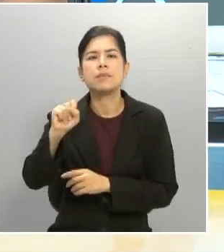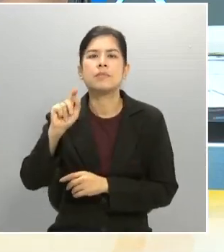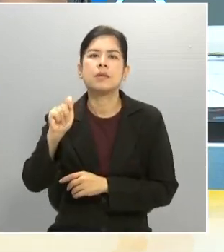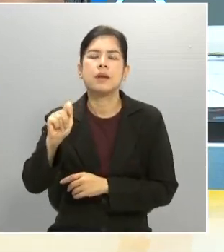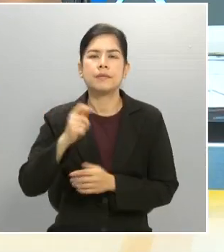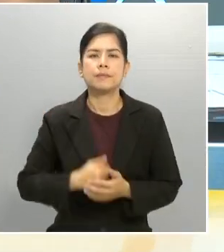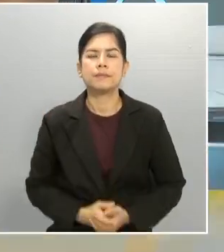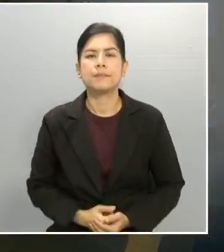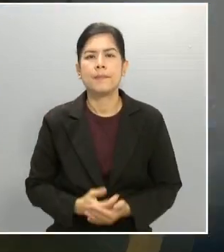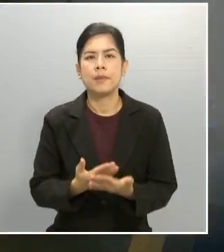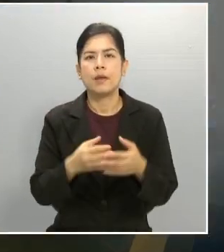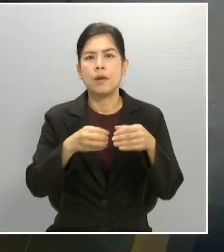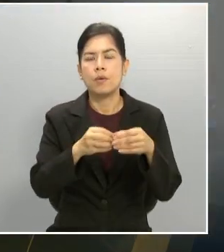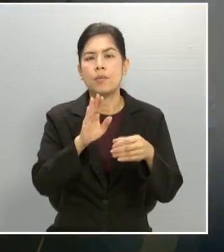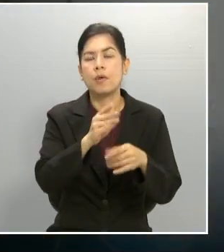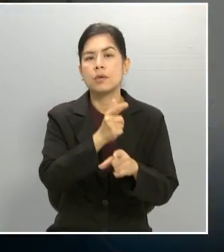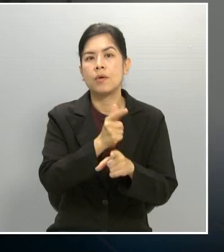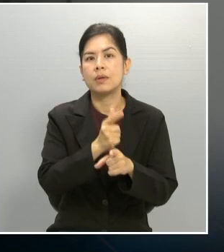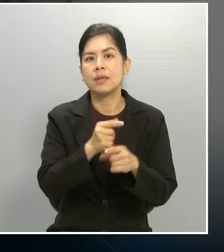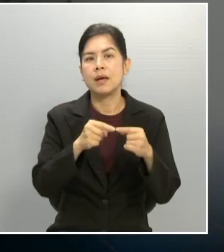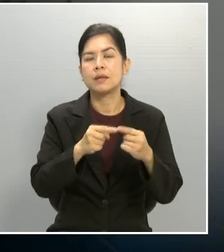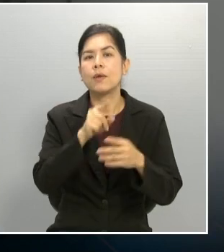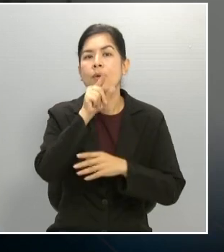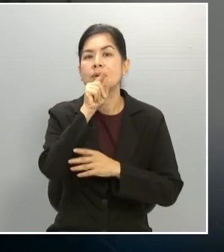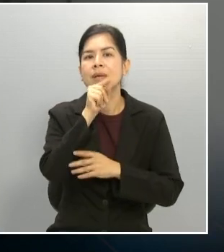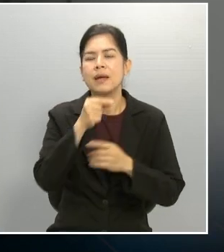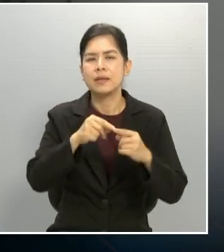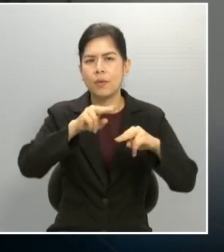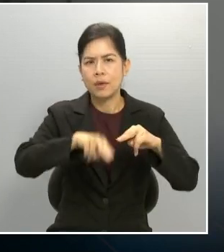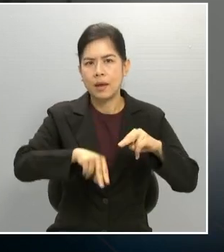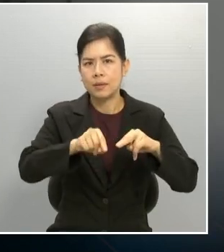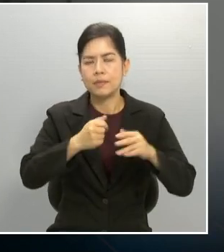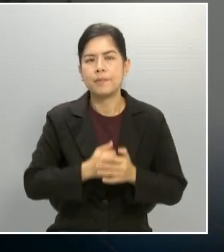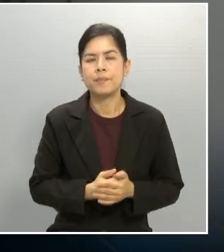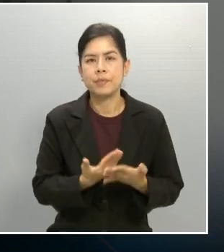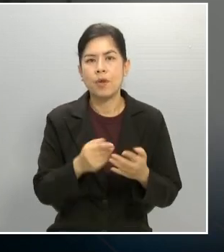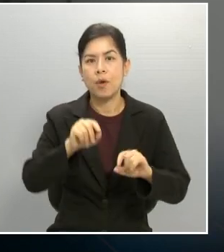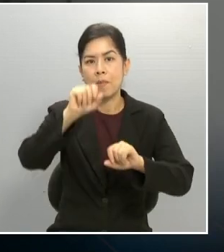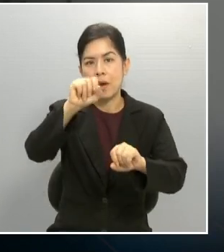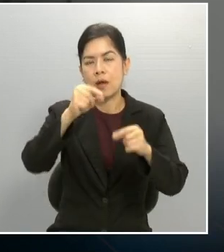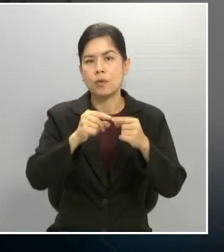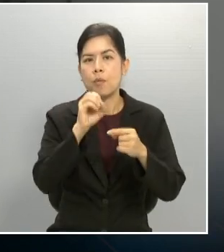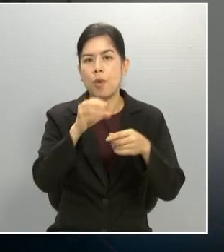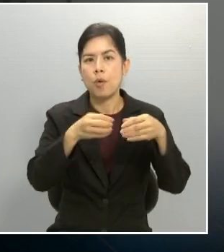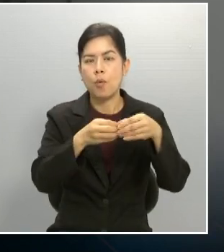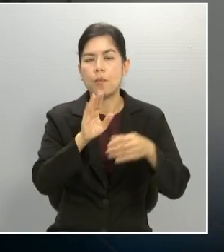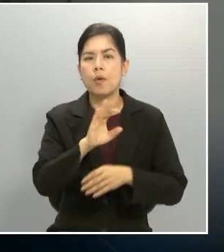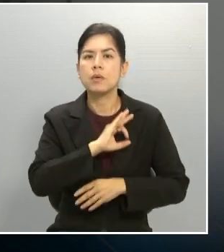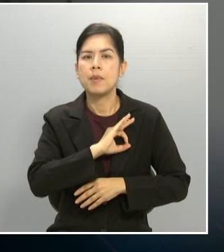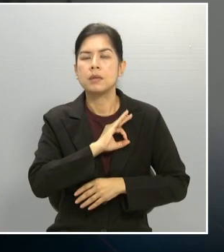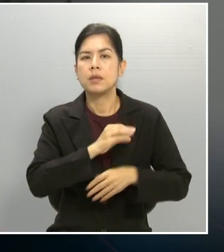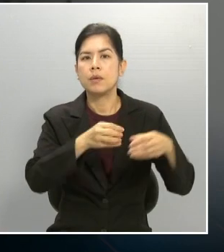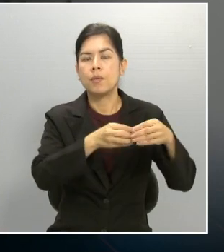โดยเครือข่ายสหกรณ์ผู้เลี้ยงไข่ไก่หลายเครือข่ายออกมาประกาศแจ้งสมาชิกสหกรณ์และเกษตรกร